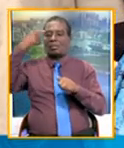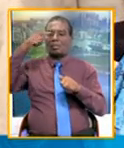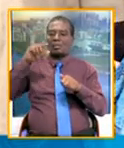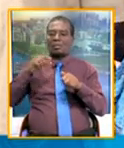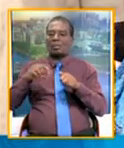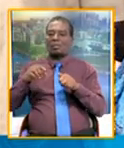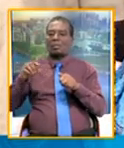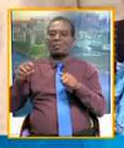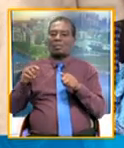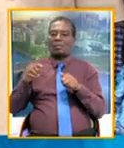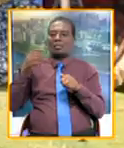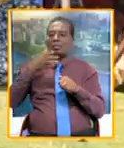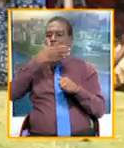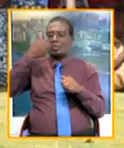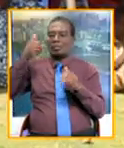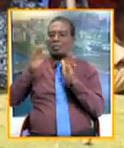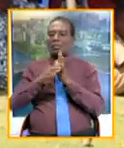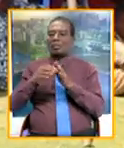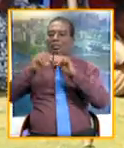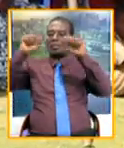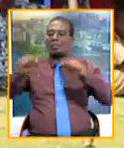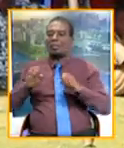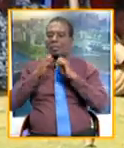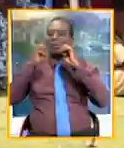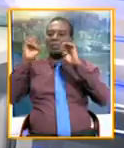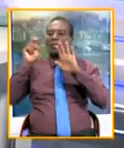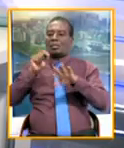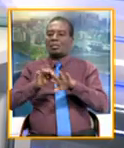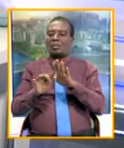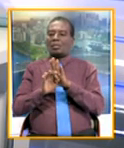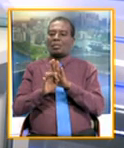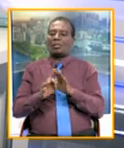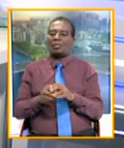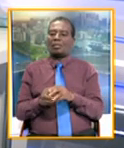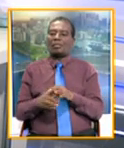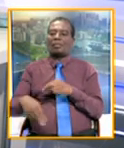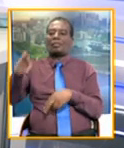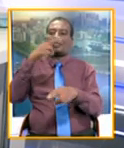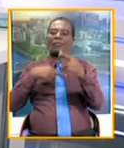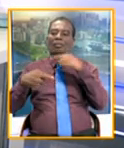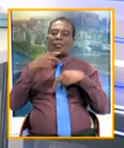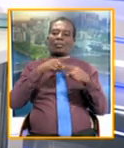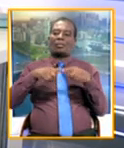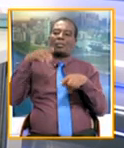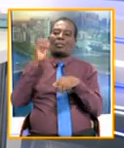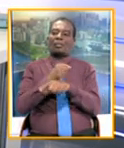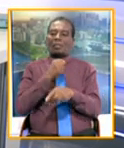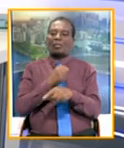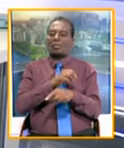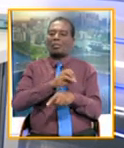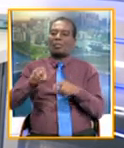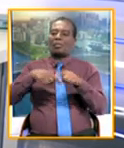l'école pour une amélioration du système éducatif ivoirien. De retour ici à Abidjan, on va pour